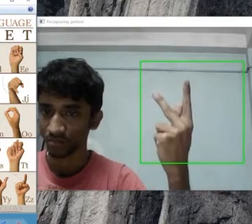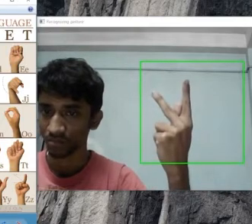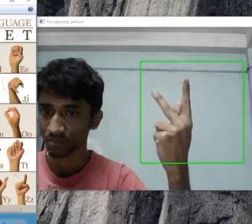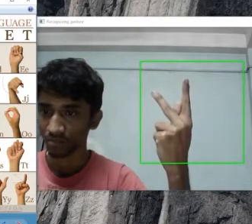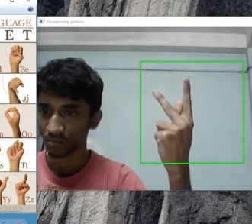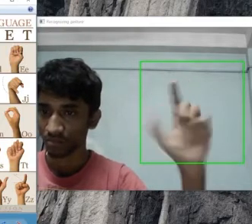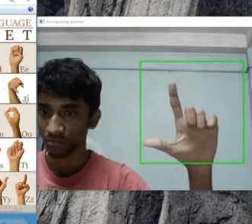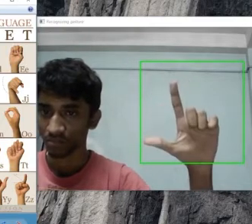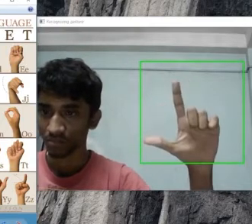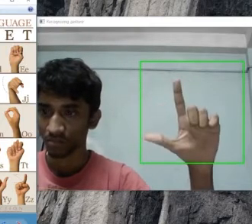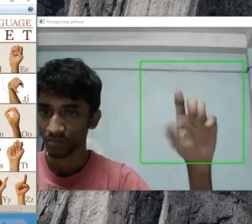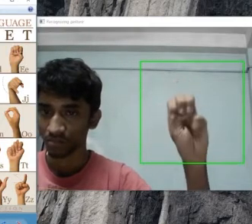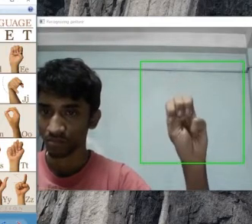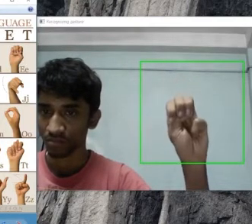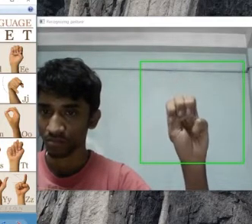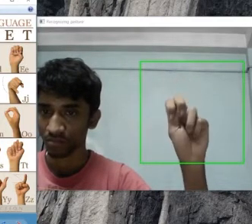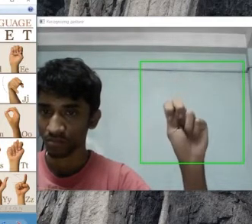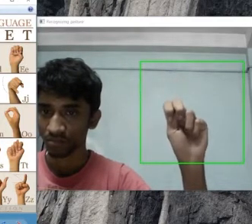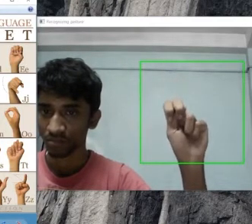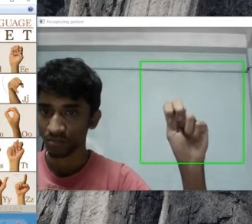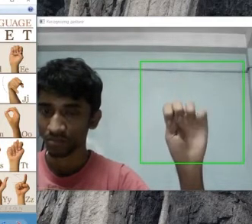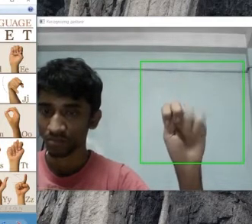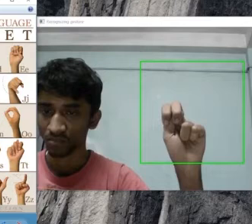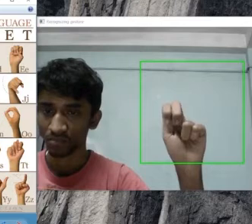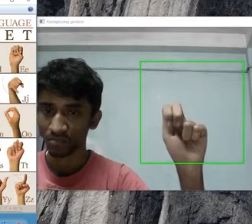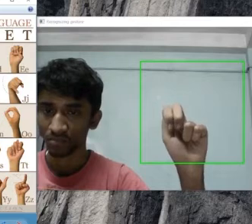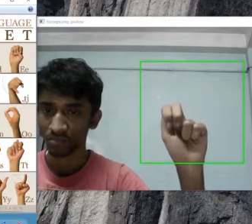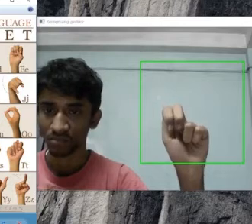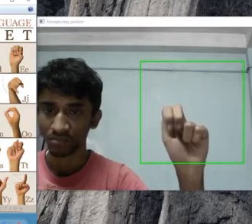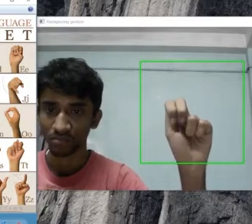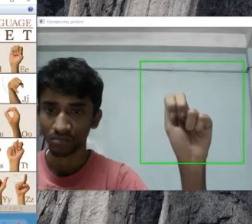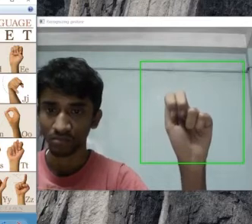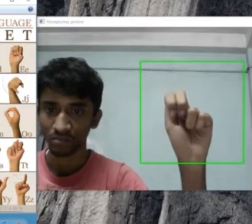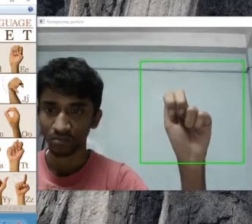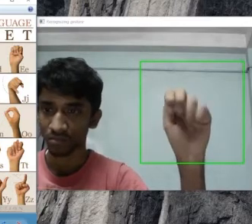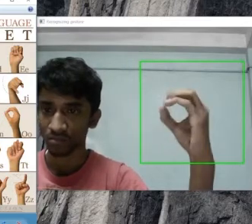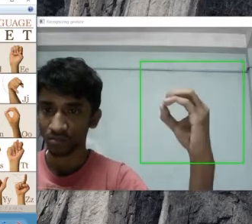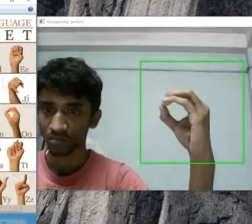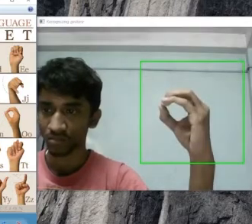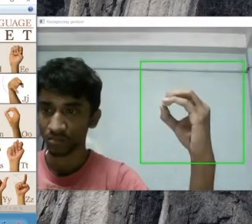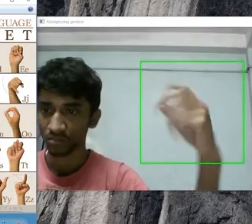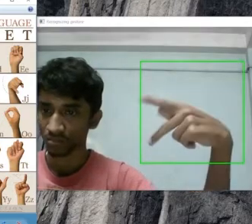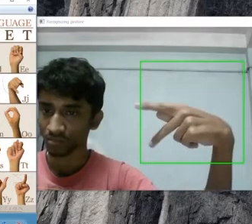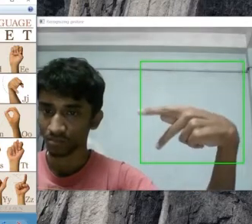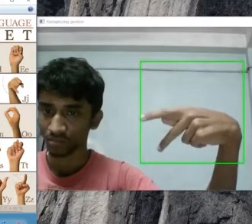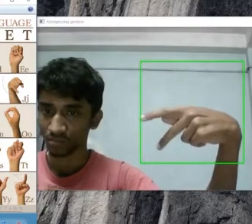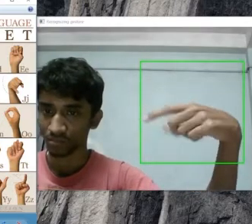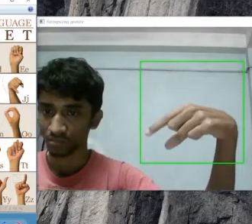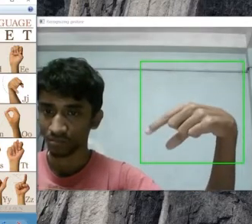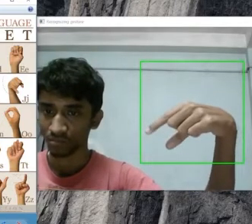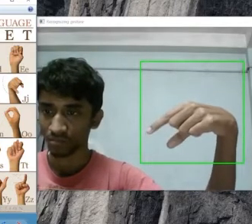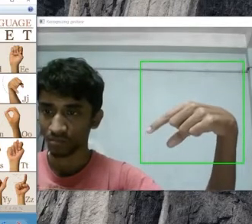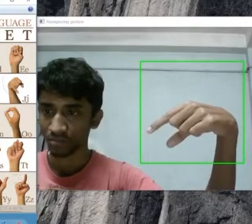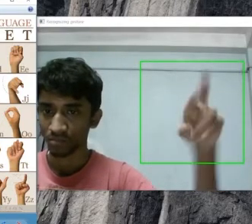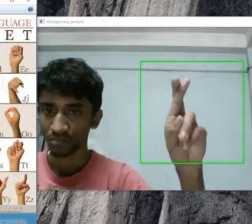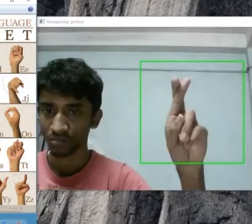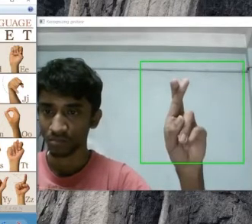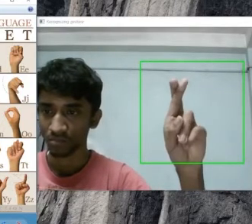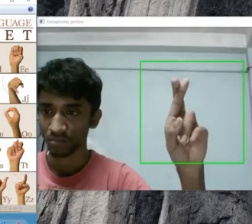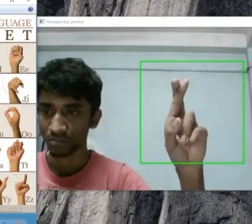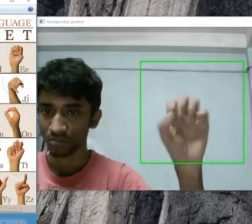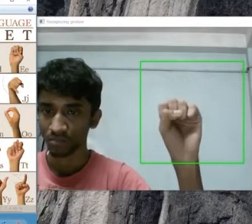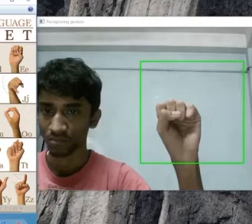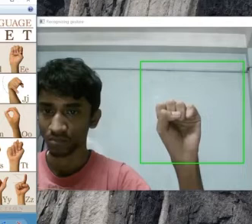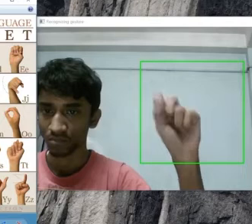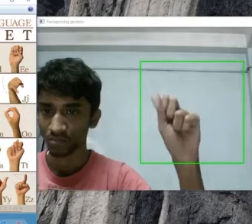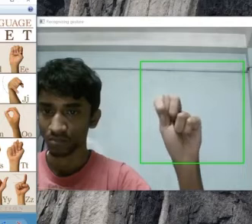On voit l'ordinateur rapidement hésiter. Vous voyez, il fait IK, machin et tout. Vous voyez, là par exemple, le N, il a galéré un petit peu. Il a cru que c'était un Z.